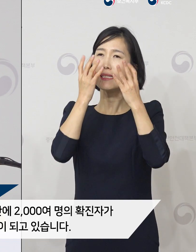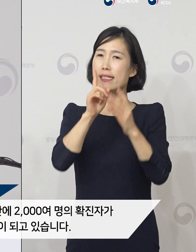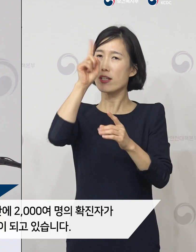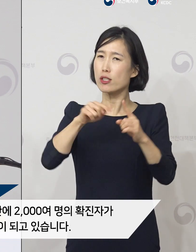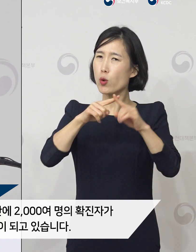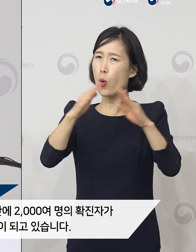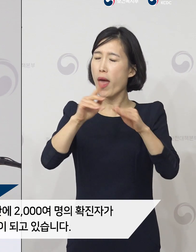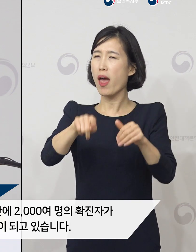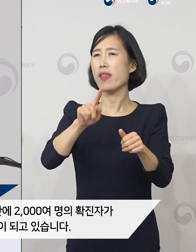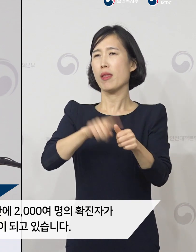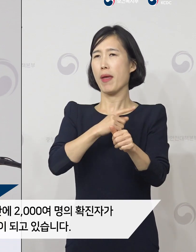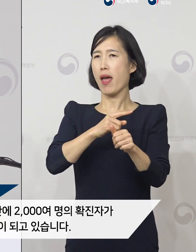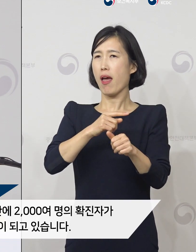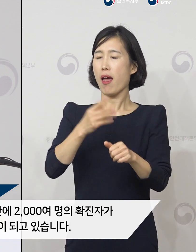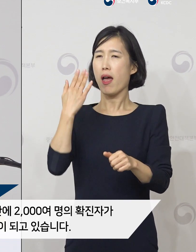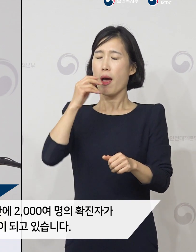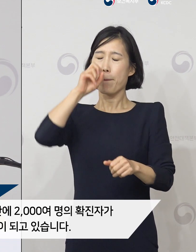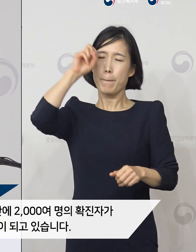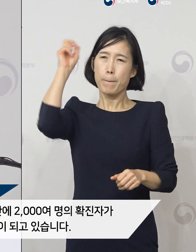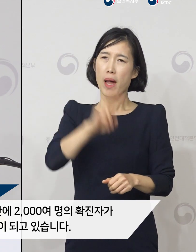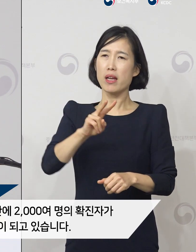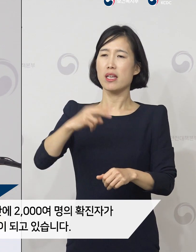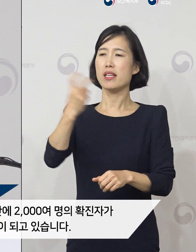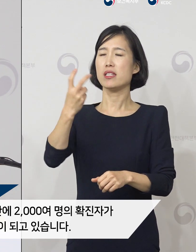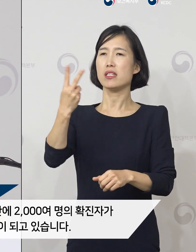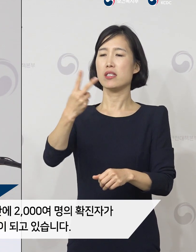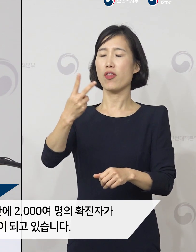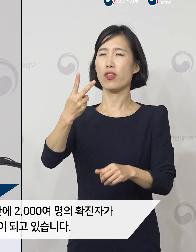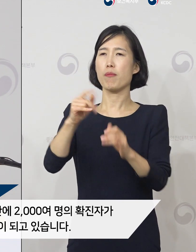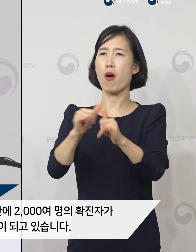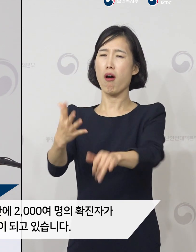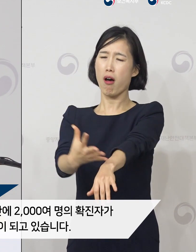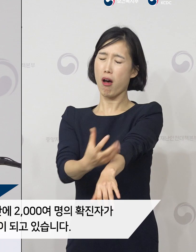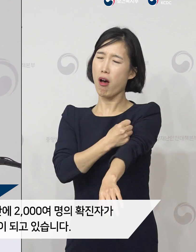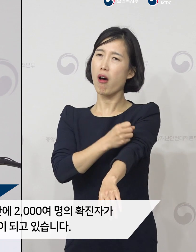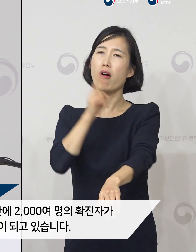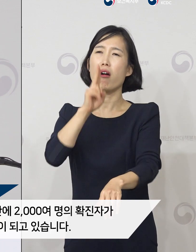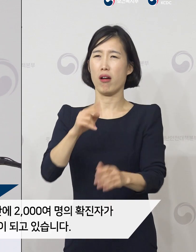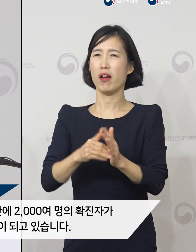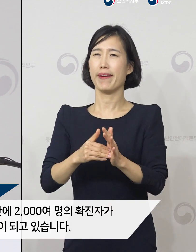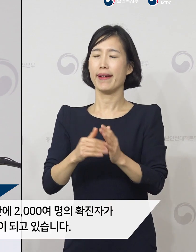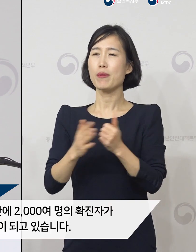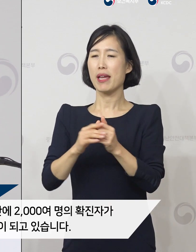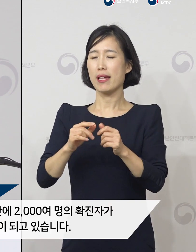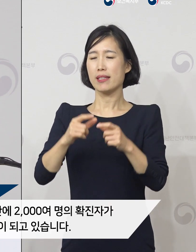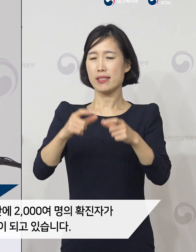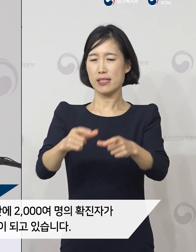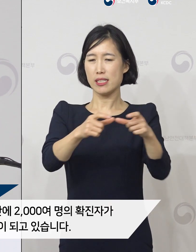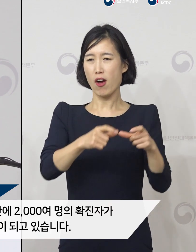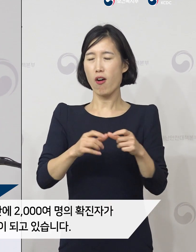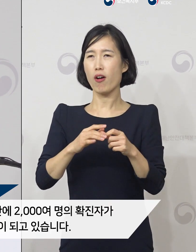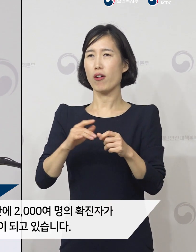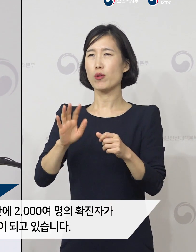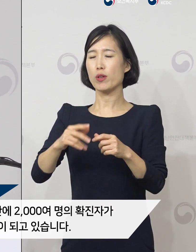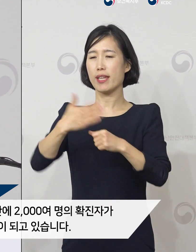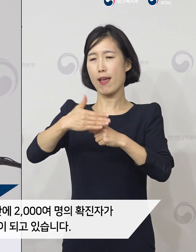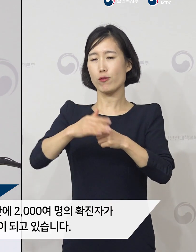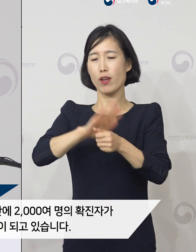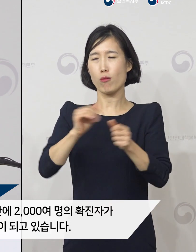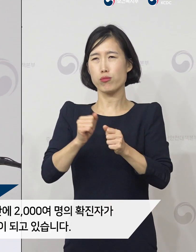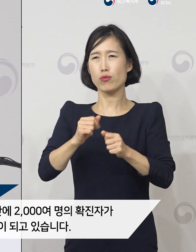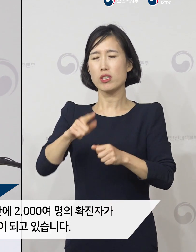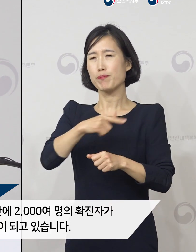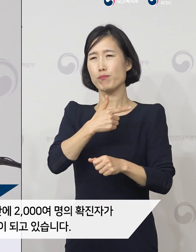중심으로 짧은 기간에 2,000여 명의 확진자가 확인되면서 지역 방역 체계와 의료 체계에 큰 부담이